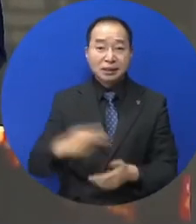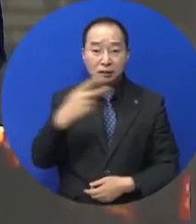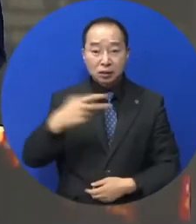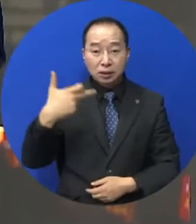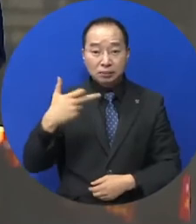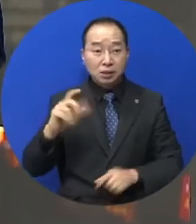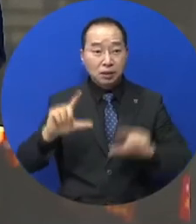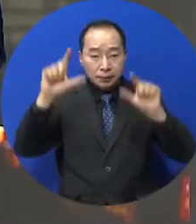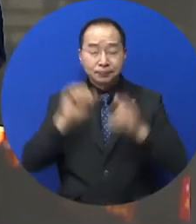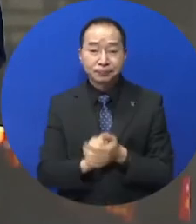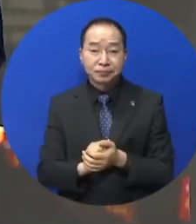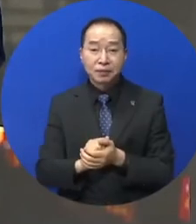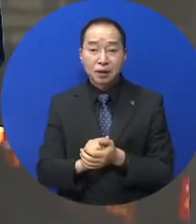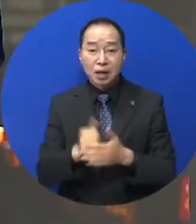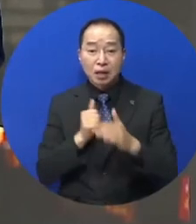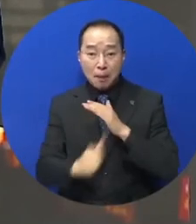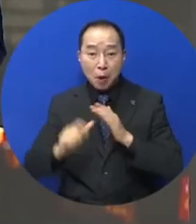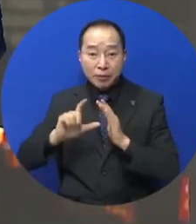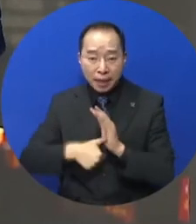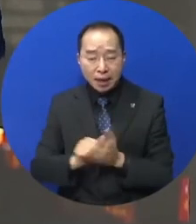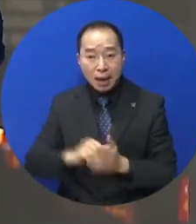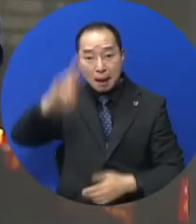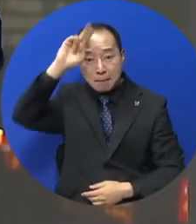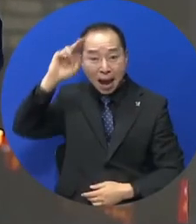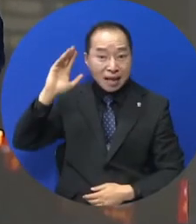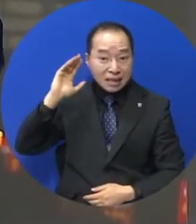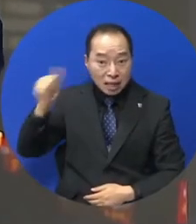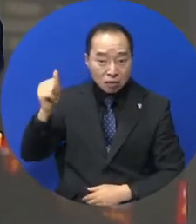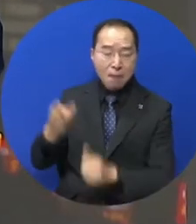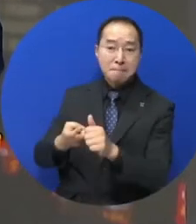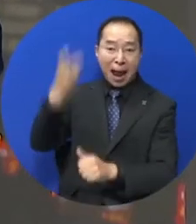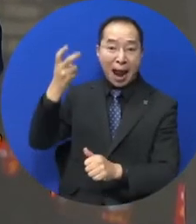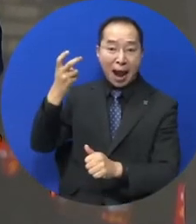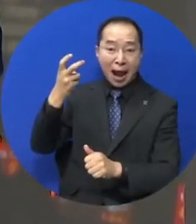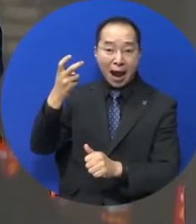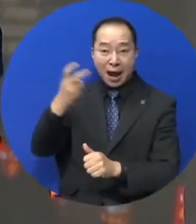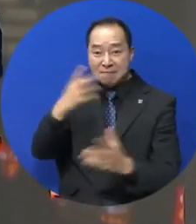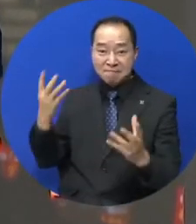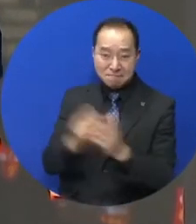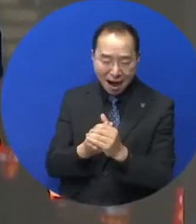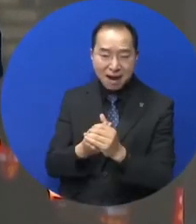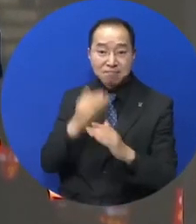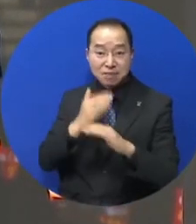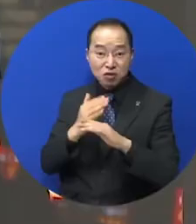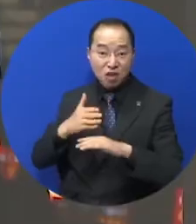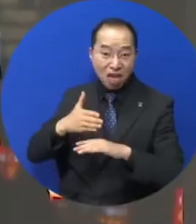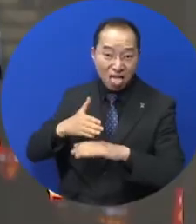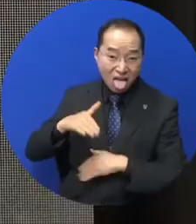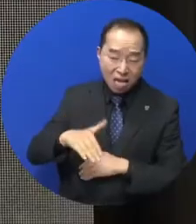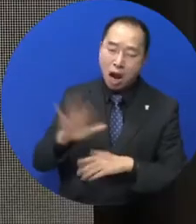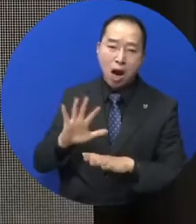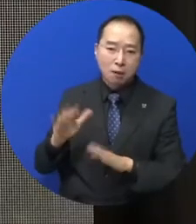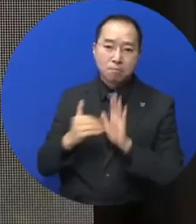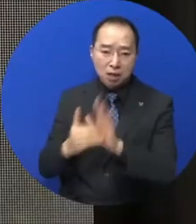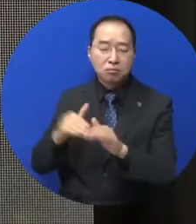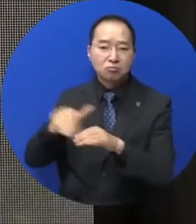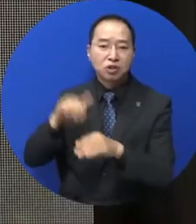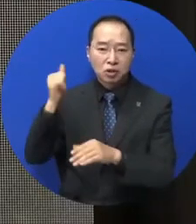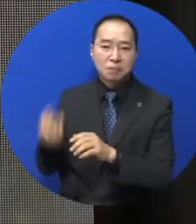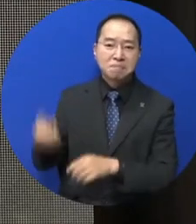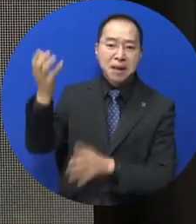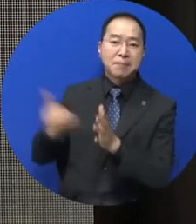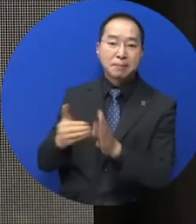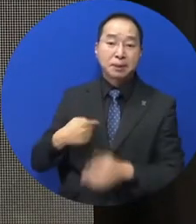더불어민주당 원내대표 시절에 박근혜 탄핵을 완성시켜서 민주주의 후퇴를 막고 문재인 대통령을